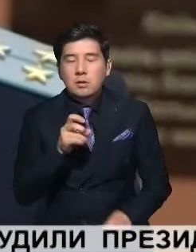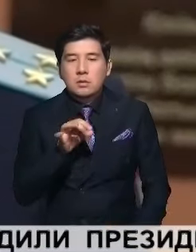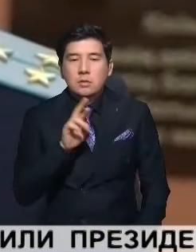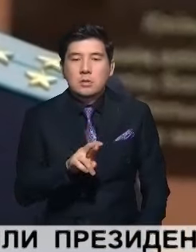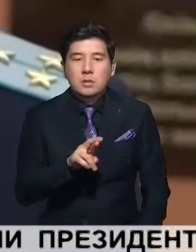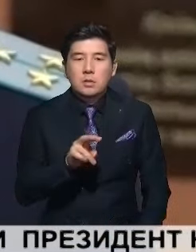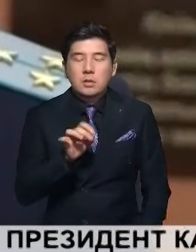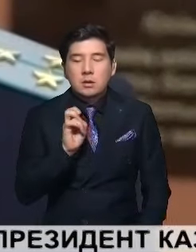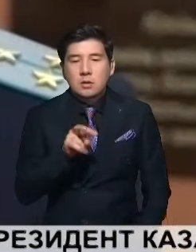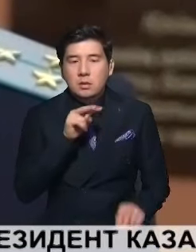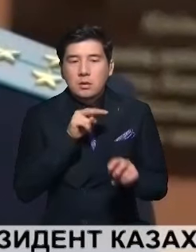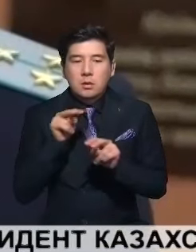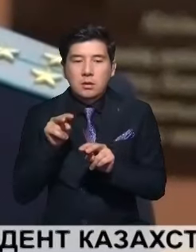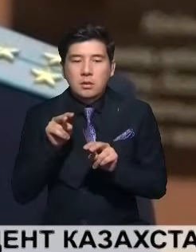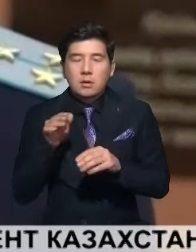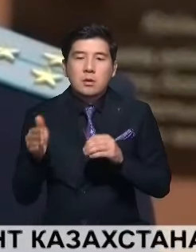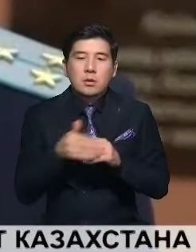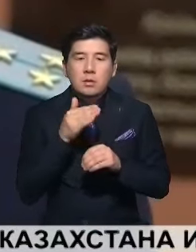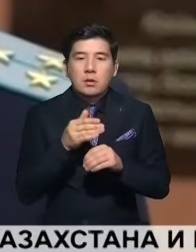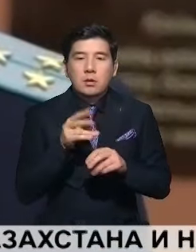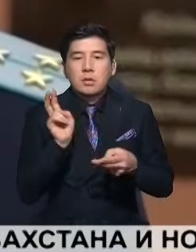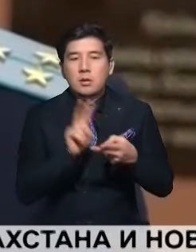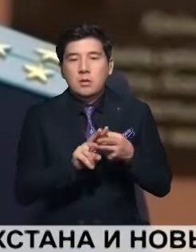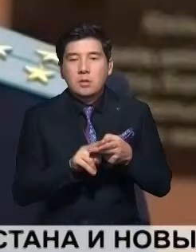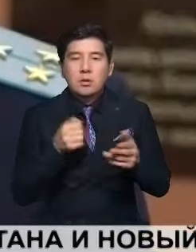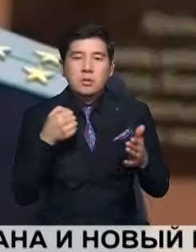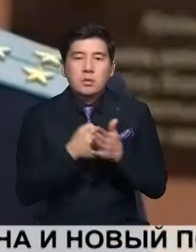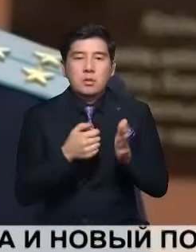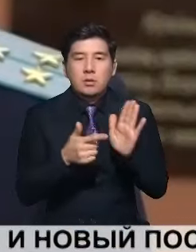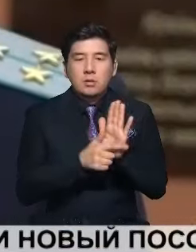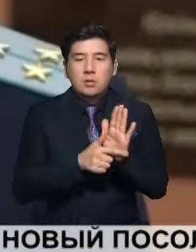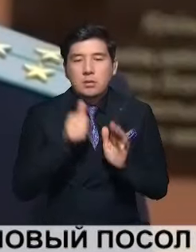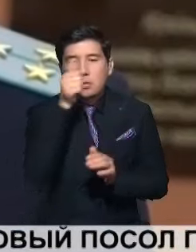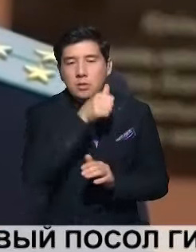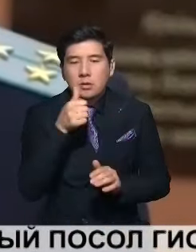статей предусматривает максимальное наказание в виде лишения свободы до 7 лет с конфискацией имущества.